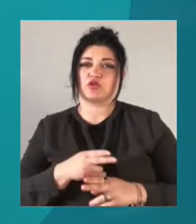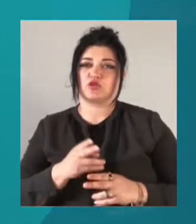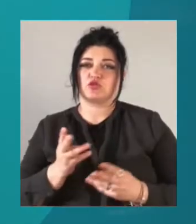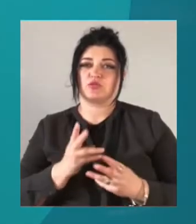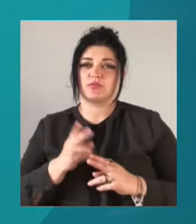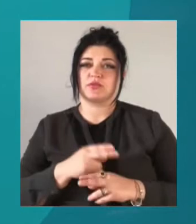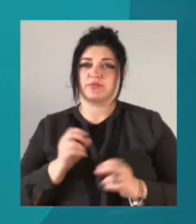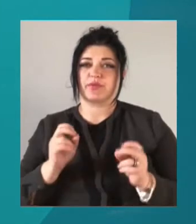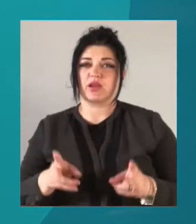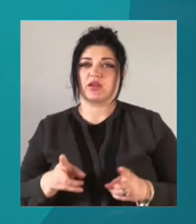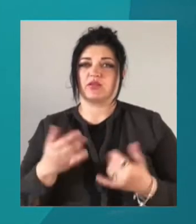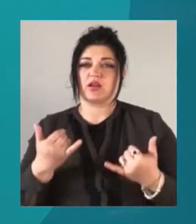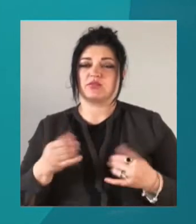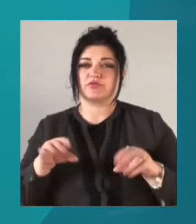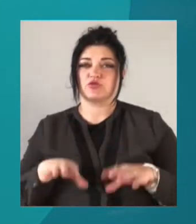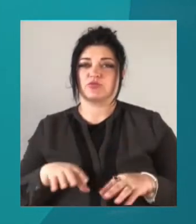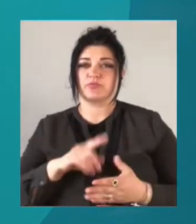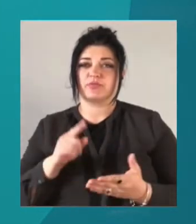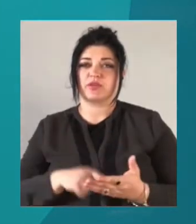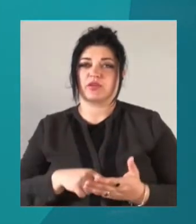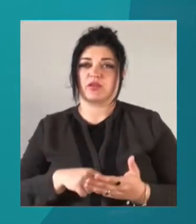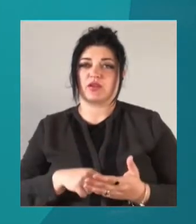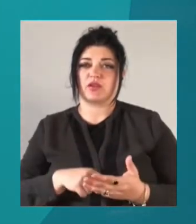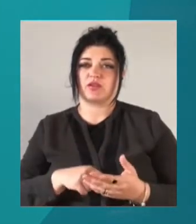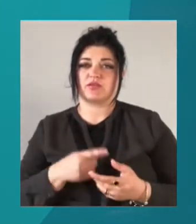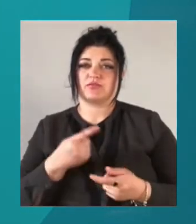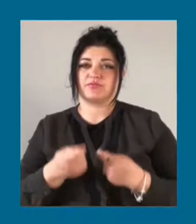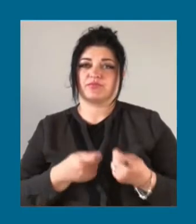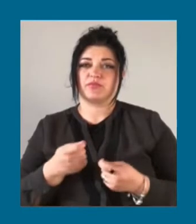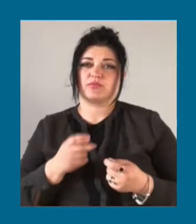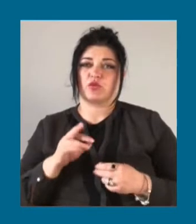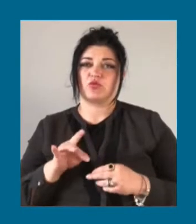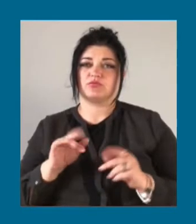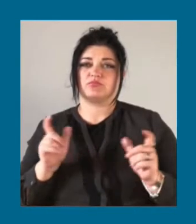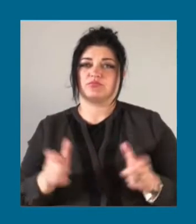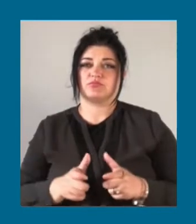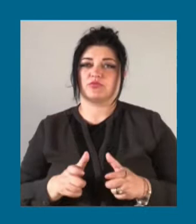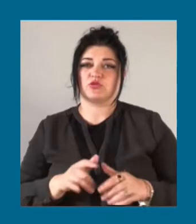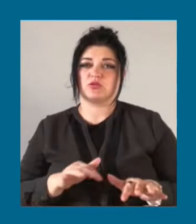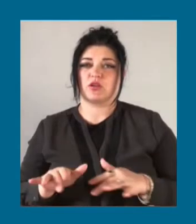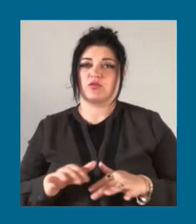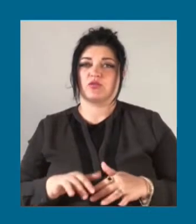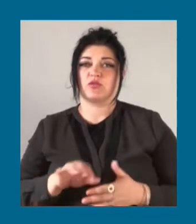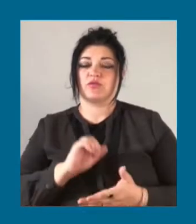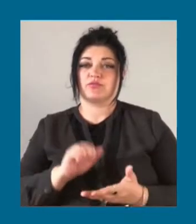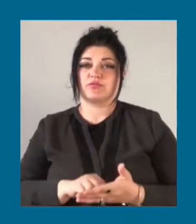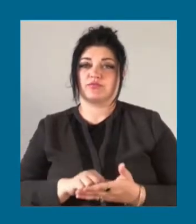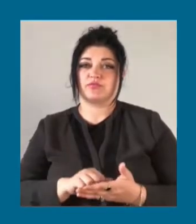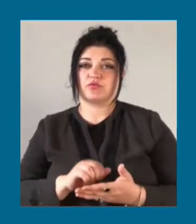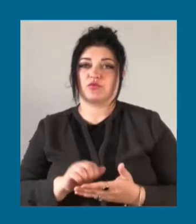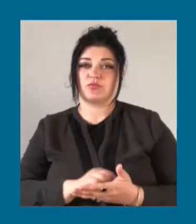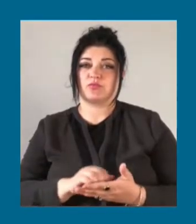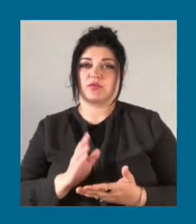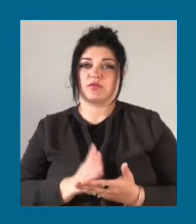вирішується питання щодо повідомлення йому про підозру та обрання запобіжного заходу. Документовано факт вимагання та отримання неправомірних